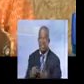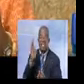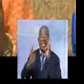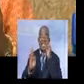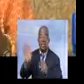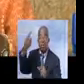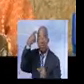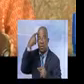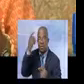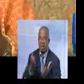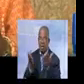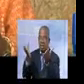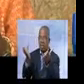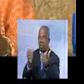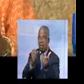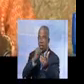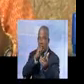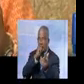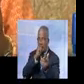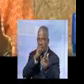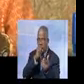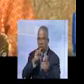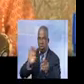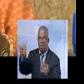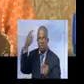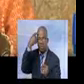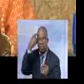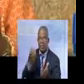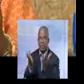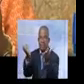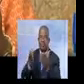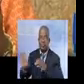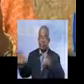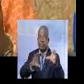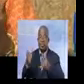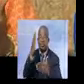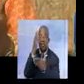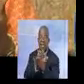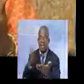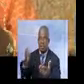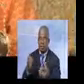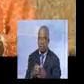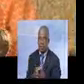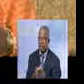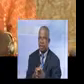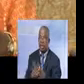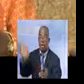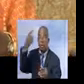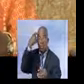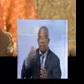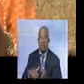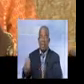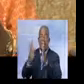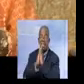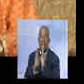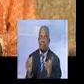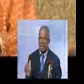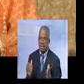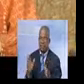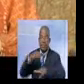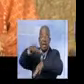payé. En plus, les documents demandés lors d'un appel lancé pour le secteur public sont exorbitants. Alors